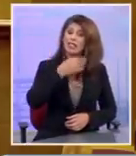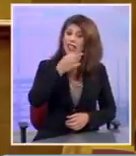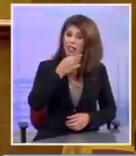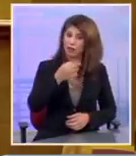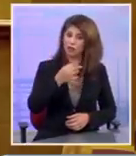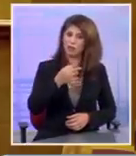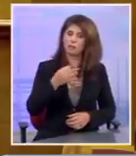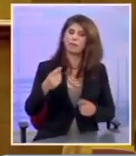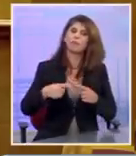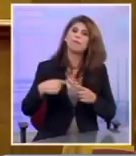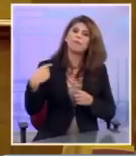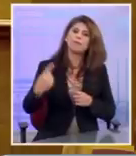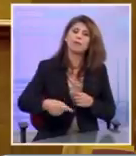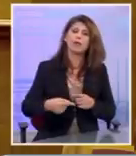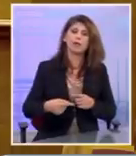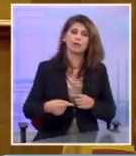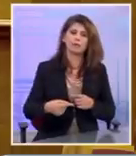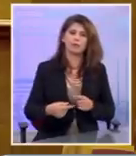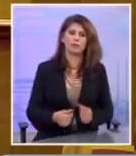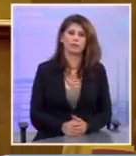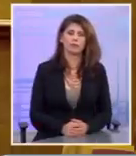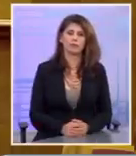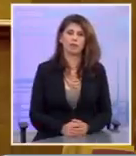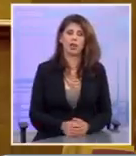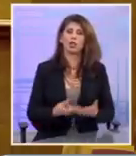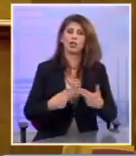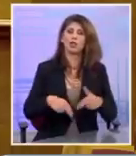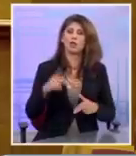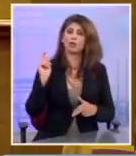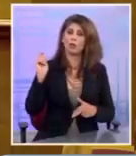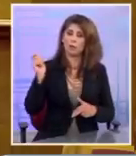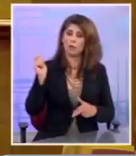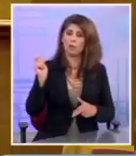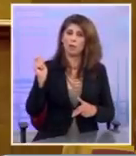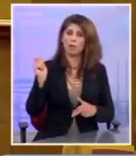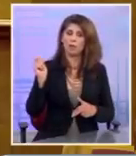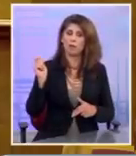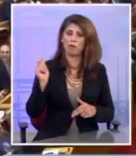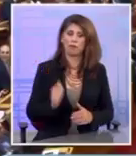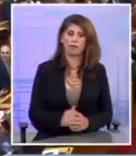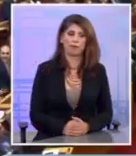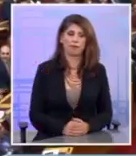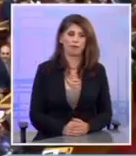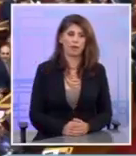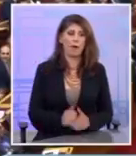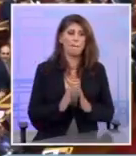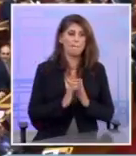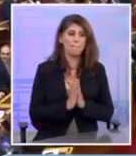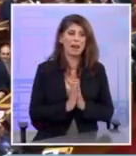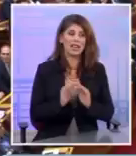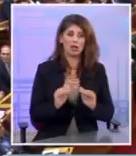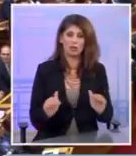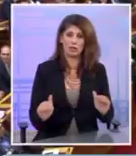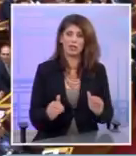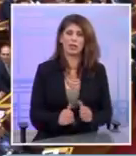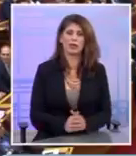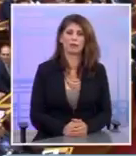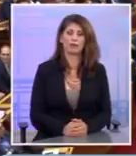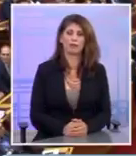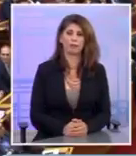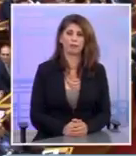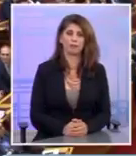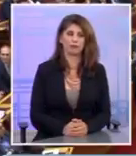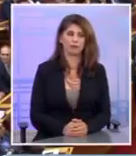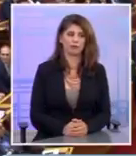σας μετά το Συμβούλιο... Παρακαλώ, ησυχία κάντε. Ένα λεπτό, κύριε Πλακητάκη. Ευχαριστώ,